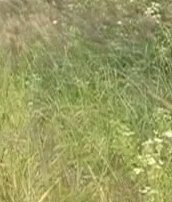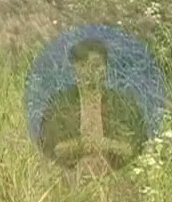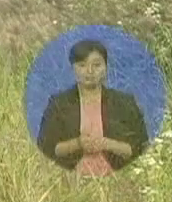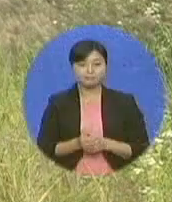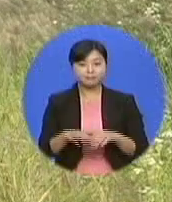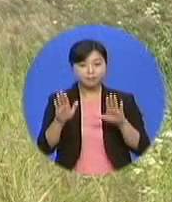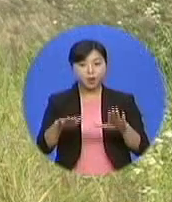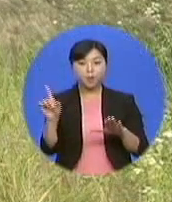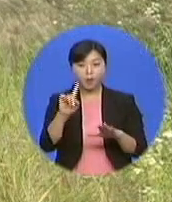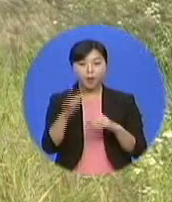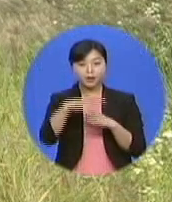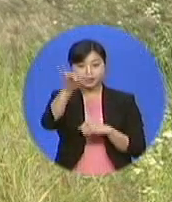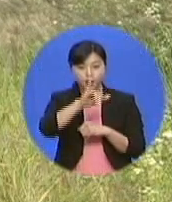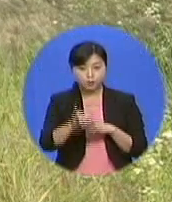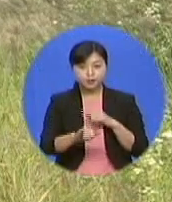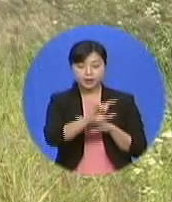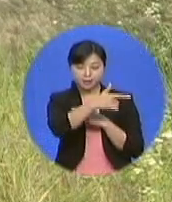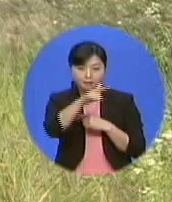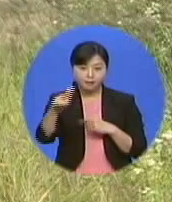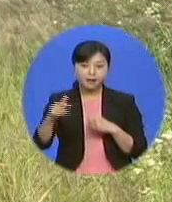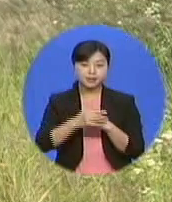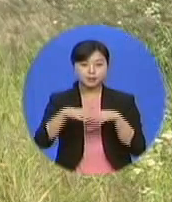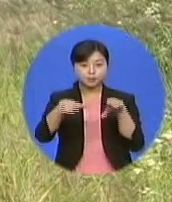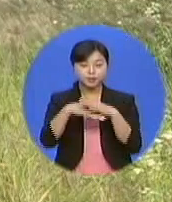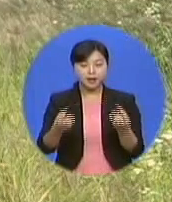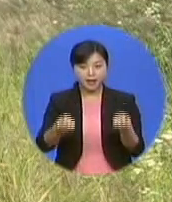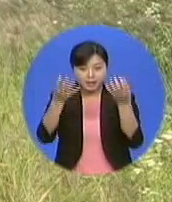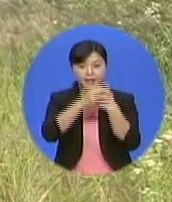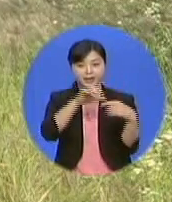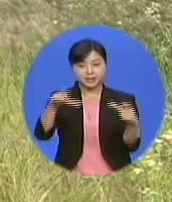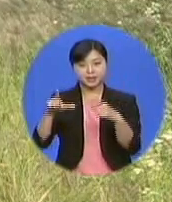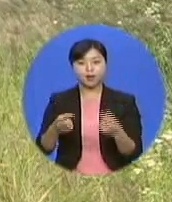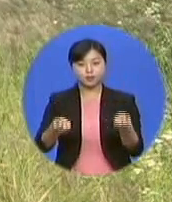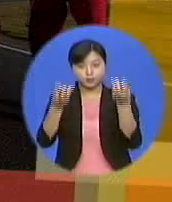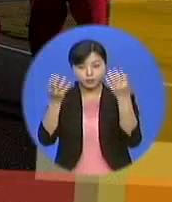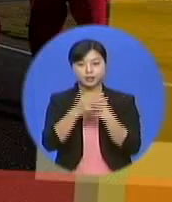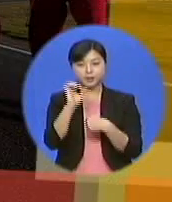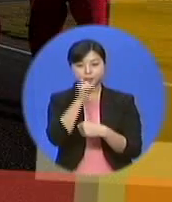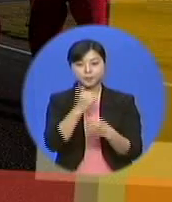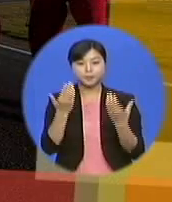이번 코너는 전국의 다양한 문화행사 소식과 지역 축제 소식입니다.